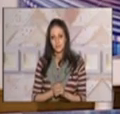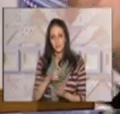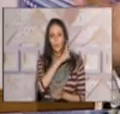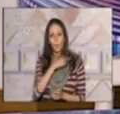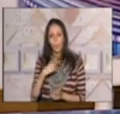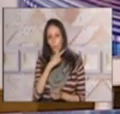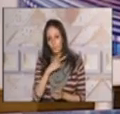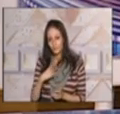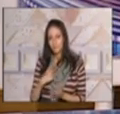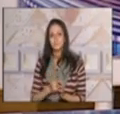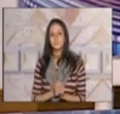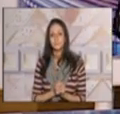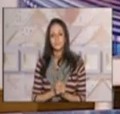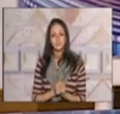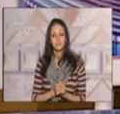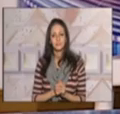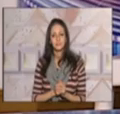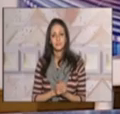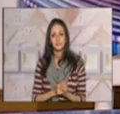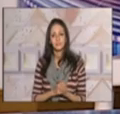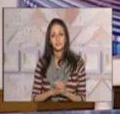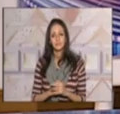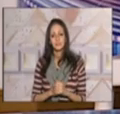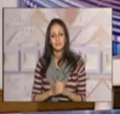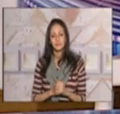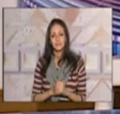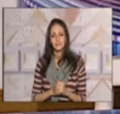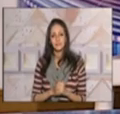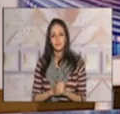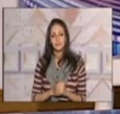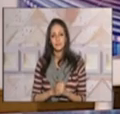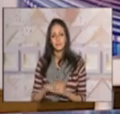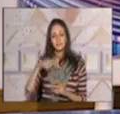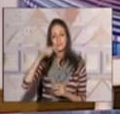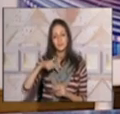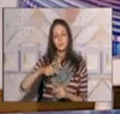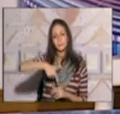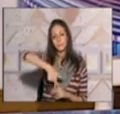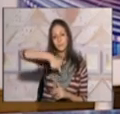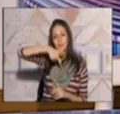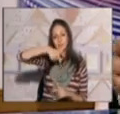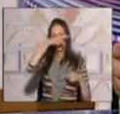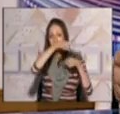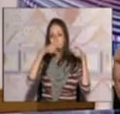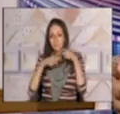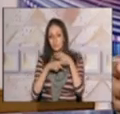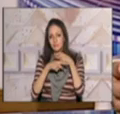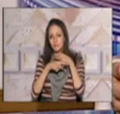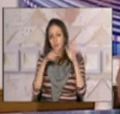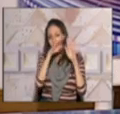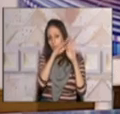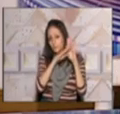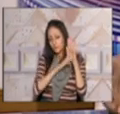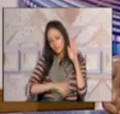الكبيره او الفئه اللي فيها فئات فرعيه كتيره. في 60% من معايير